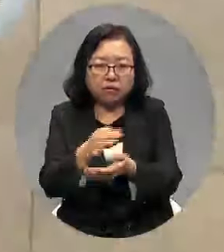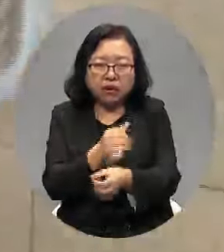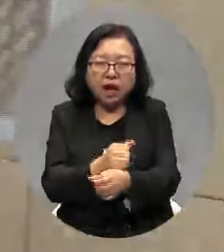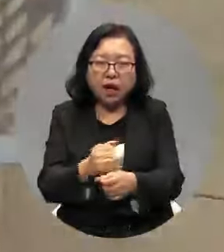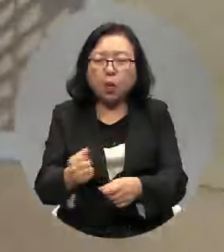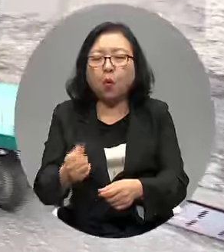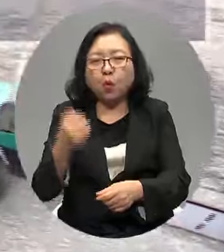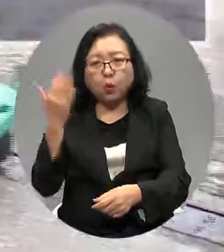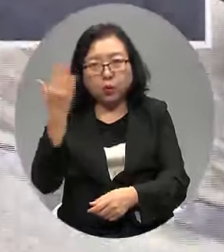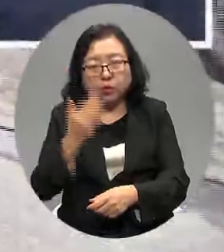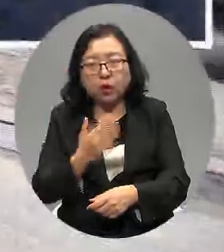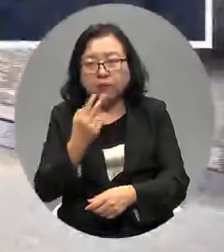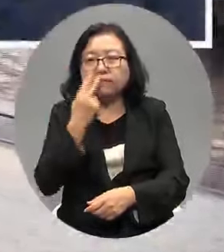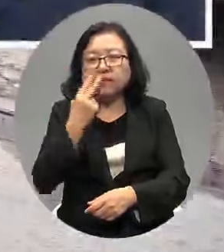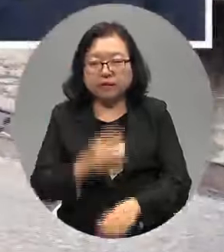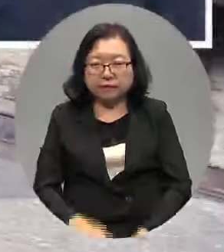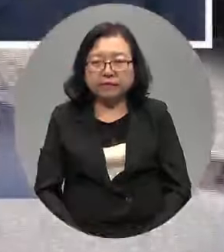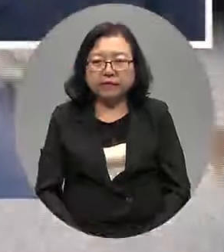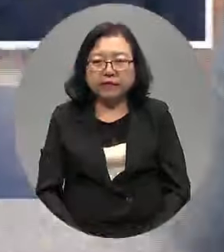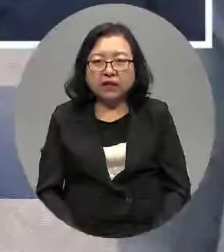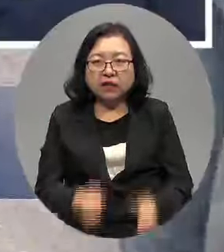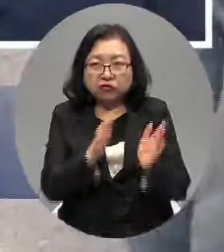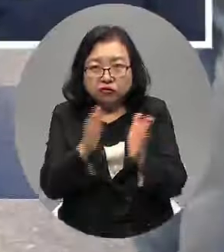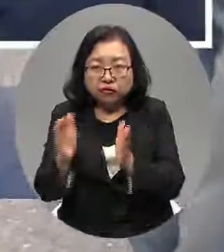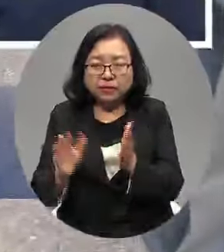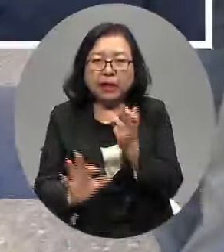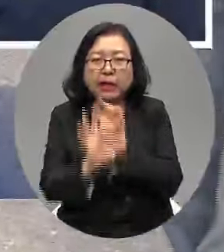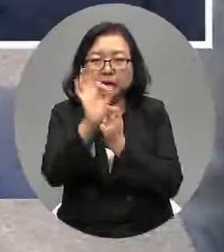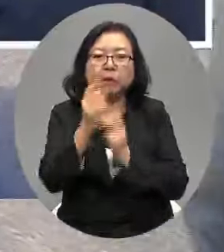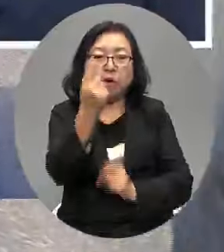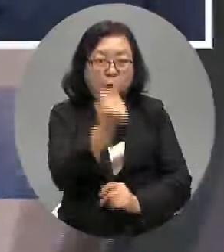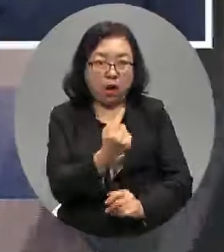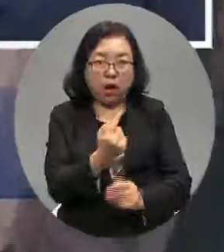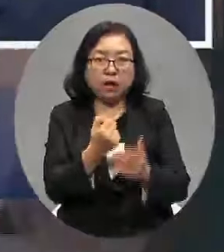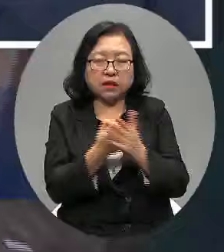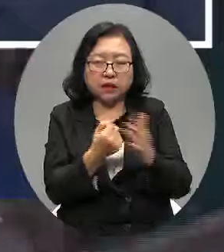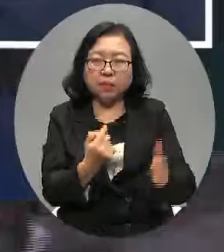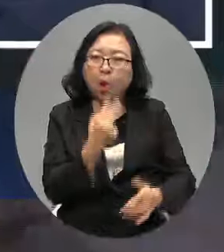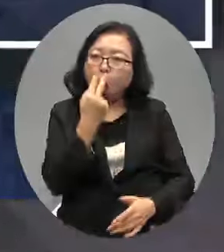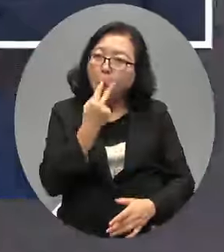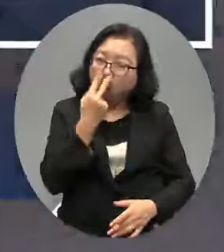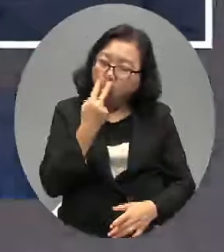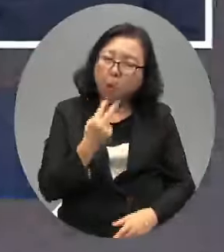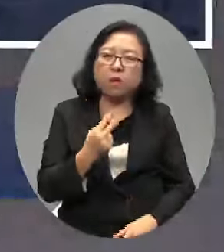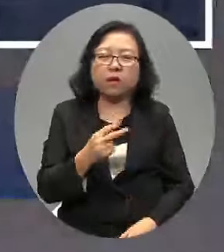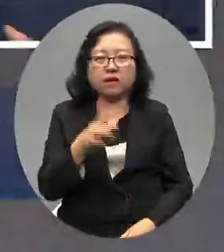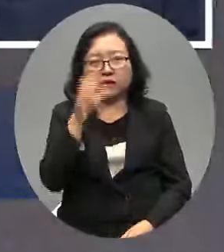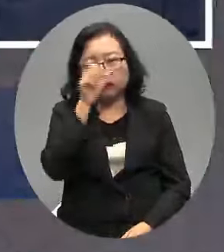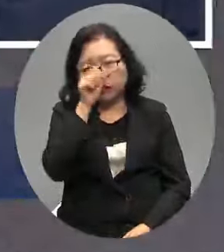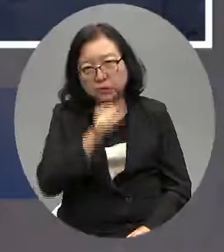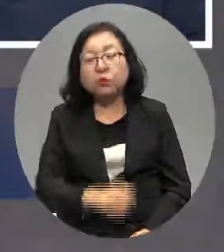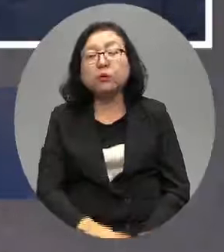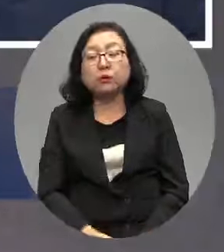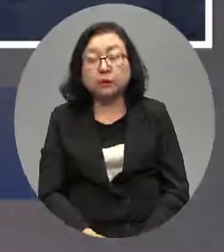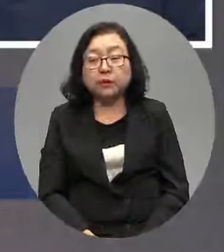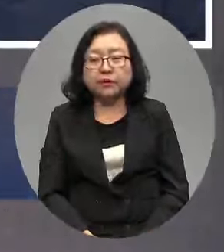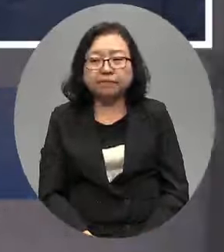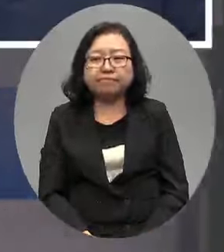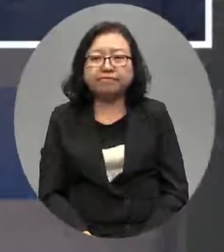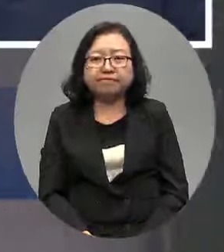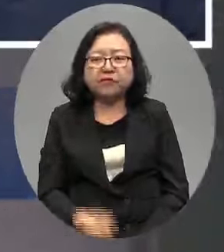좋습니다. 작업해가지고 아침에 바로 오기 때문에 신선도가 그 어느보다도